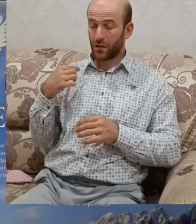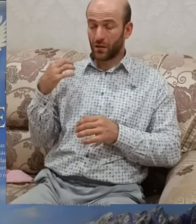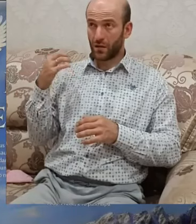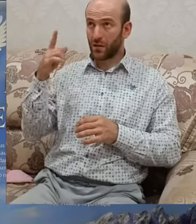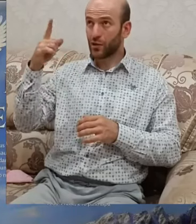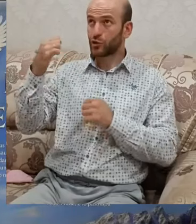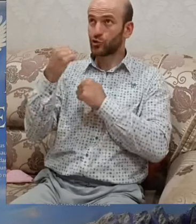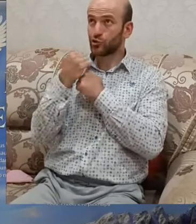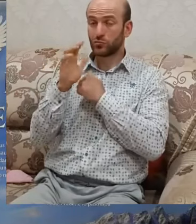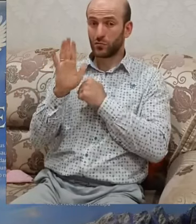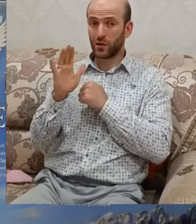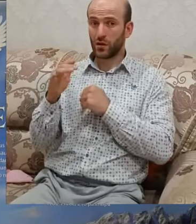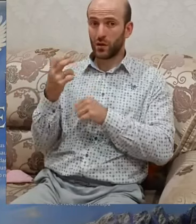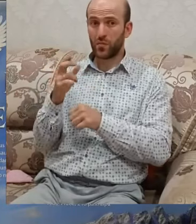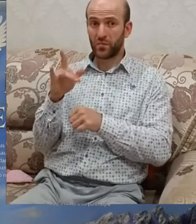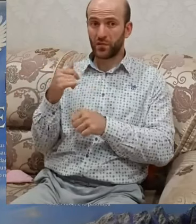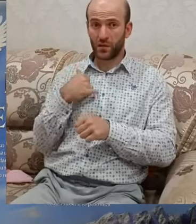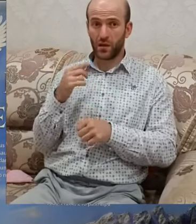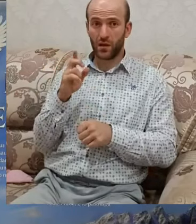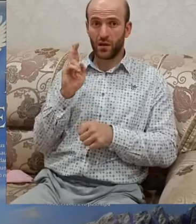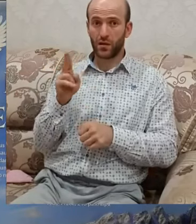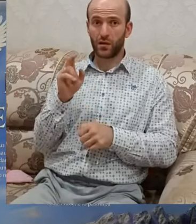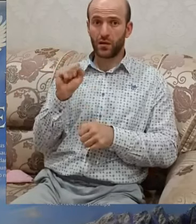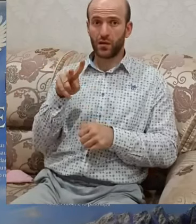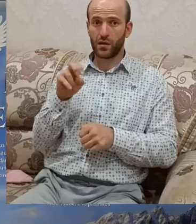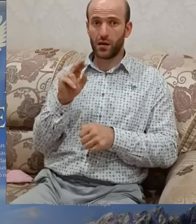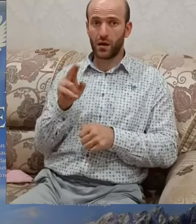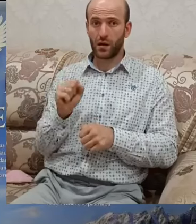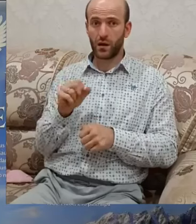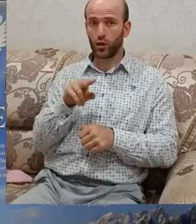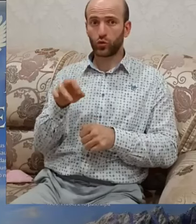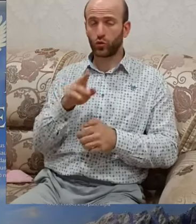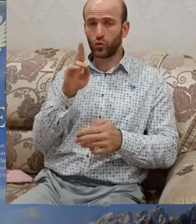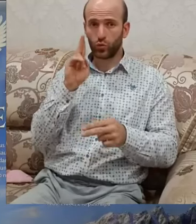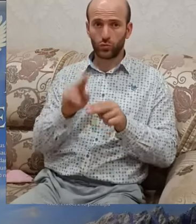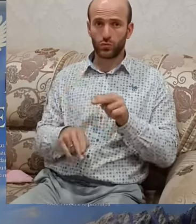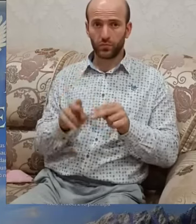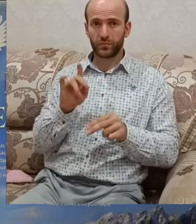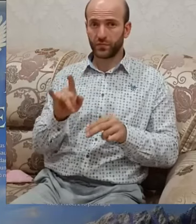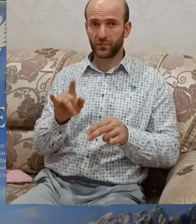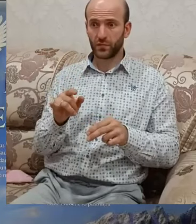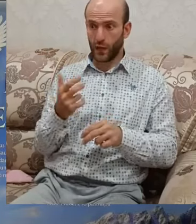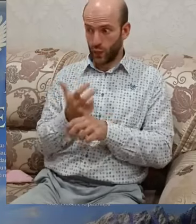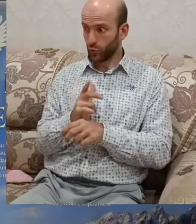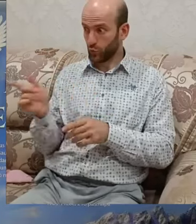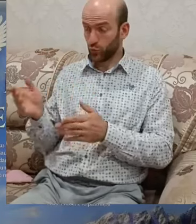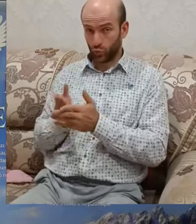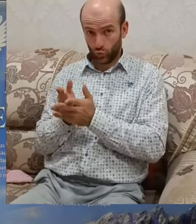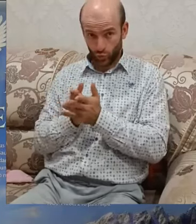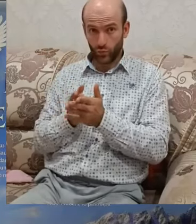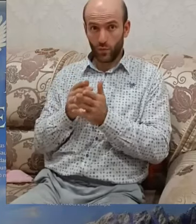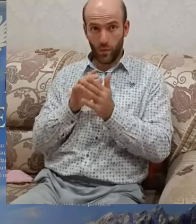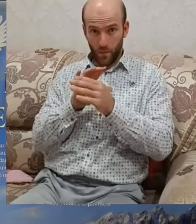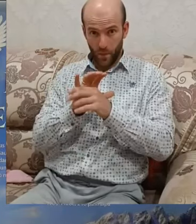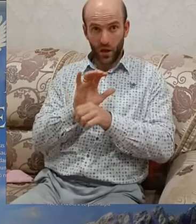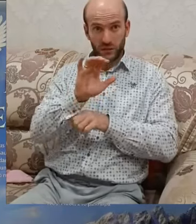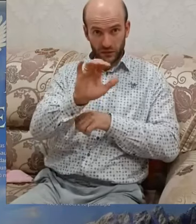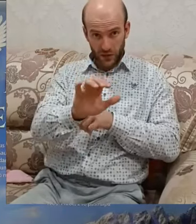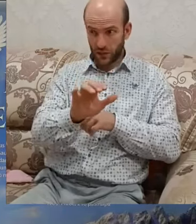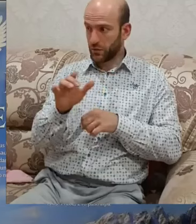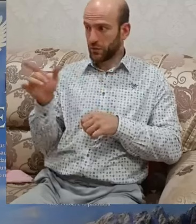Įsiklausėt? Вы вслушались? O tai yra tarnavimas žinioj. А это служение в послании. Bet gerai, kad